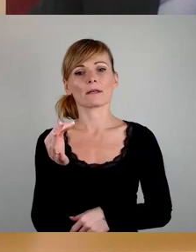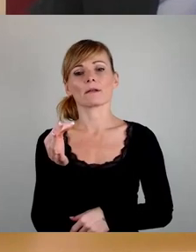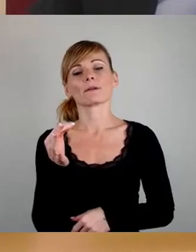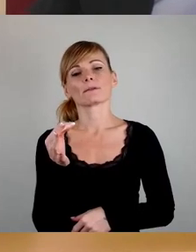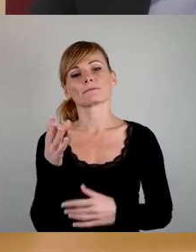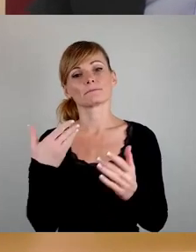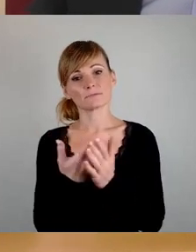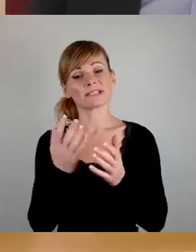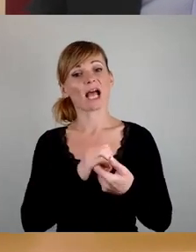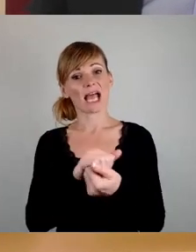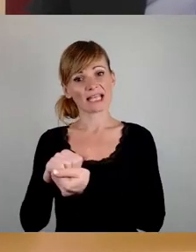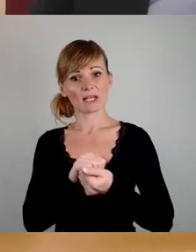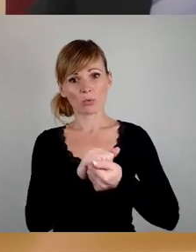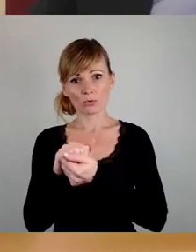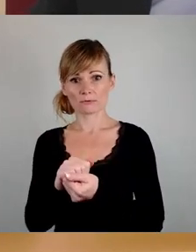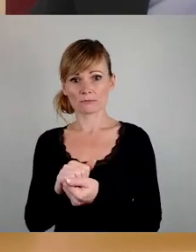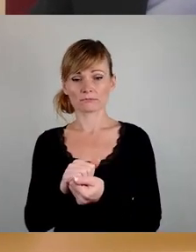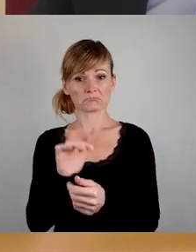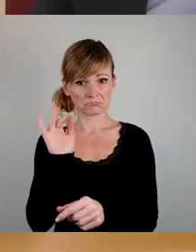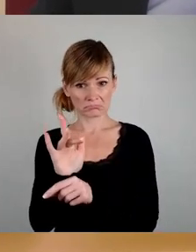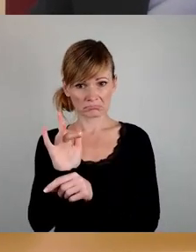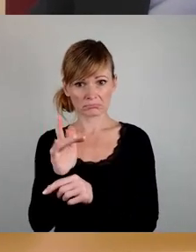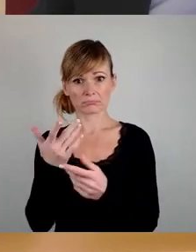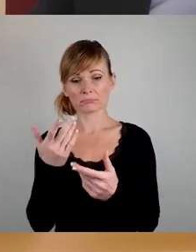widerspricht. Das sehe ich nicht. Dann gehe ich